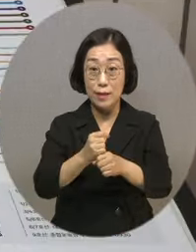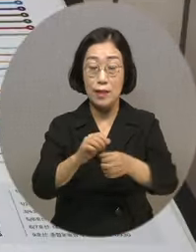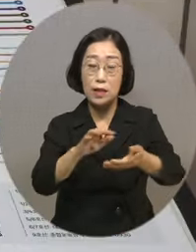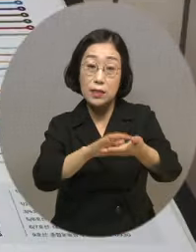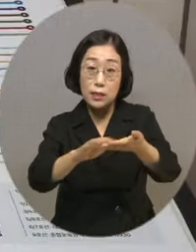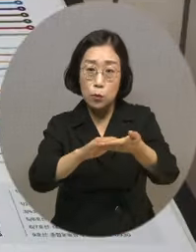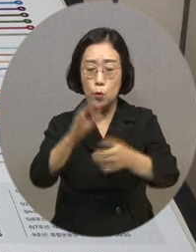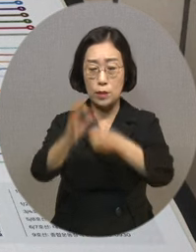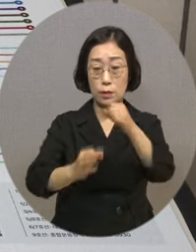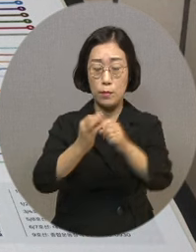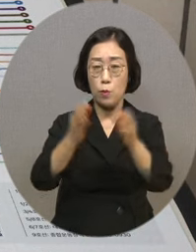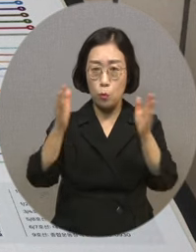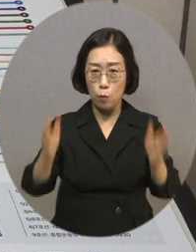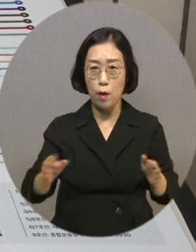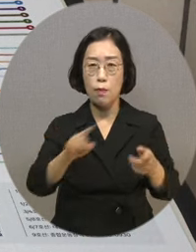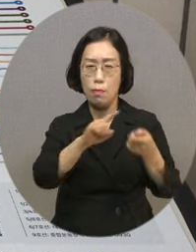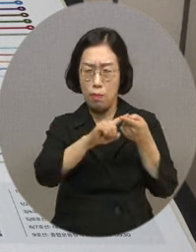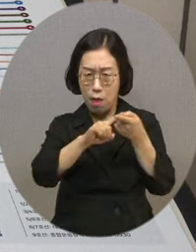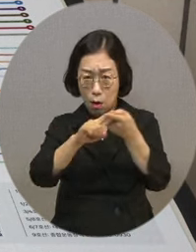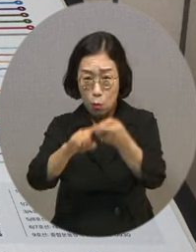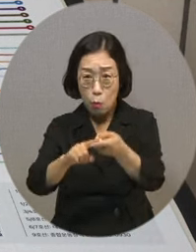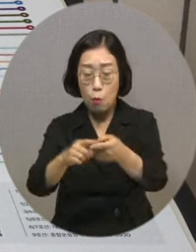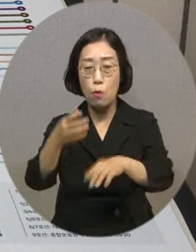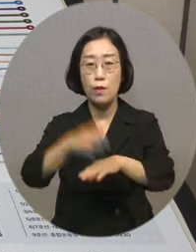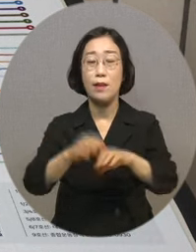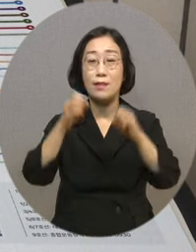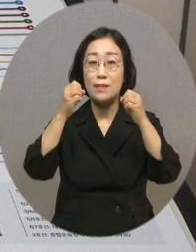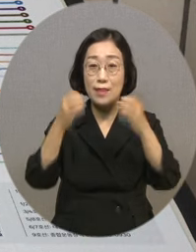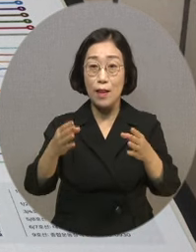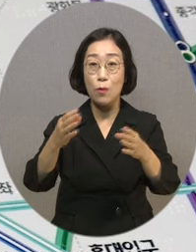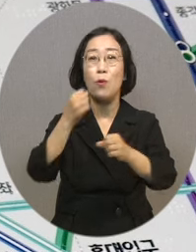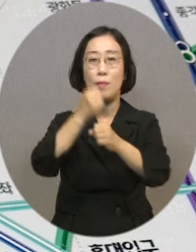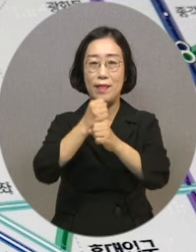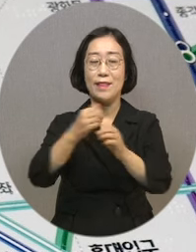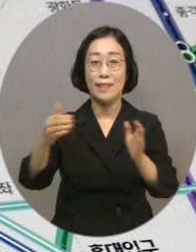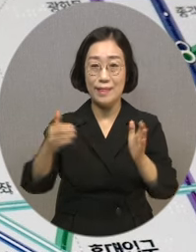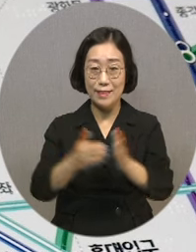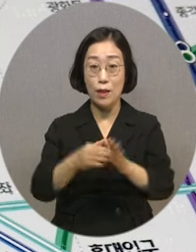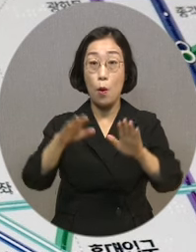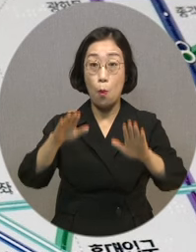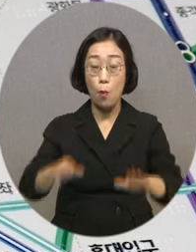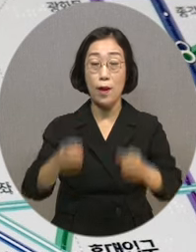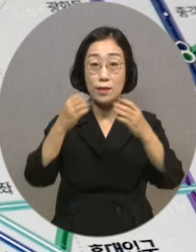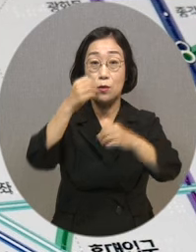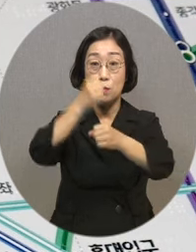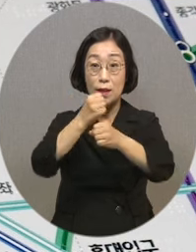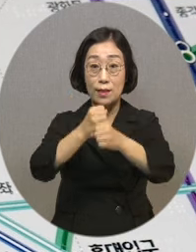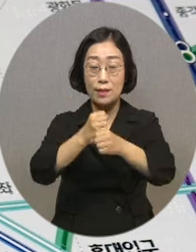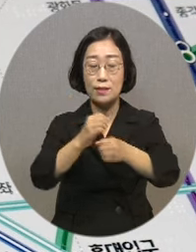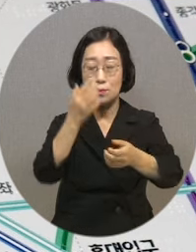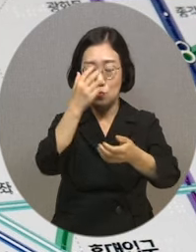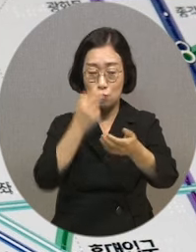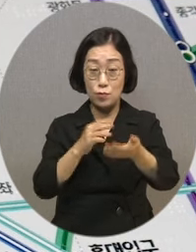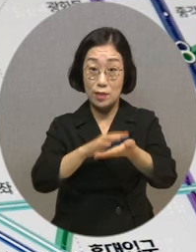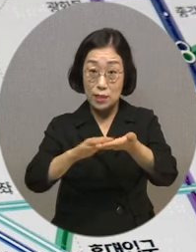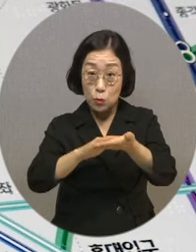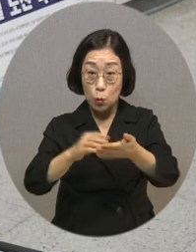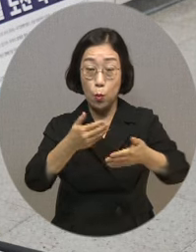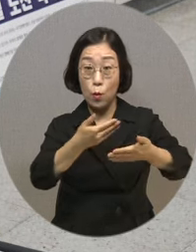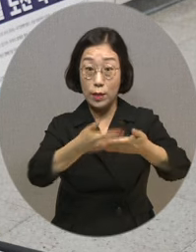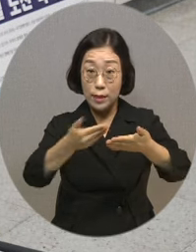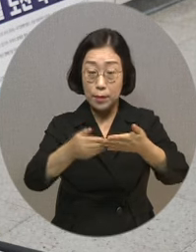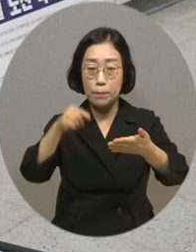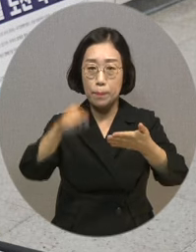유지하며 2024년 새롭게 제작되었습니다 새롭게 제작된 지도는 새로 개통된 노선들의